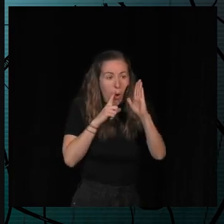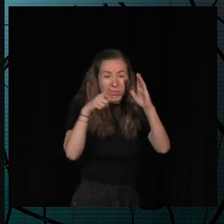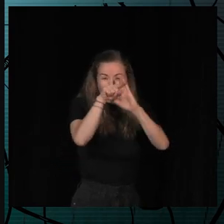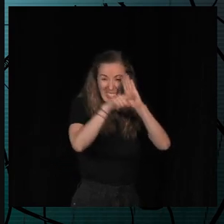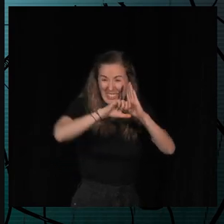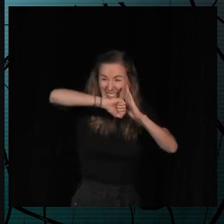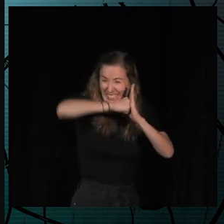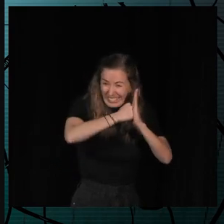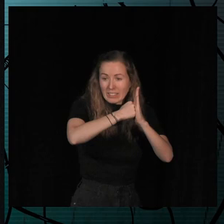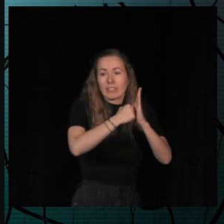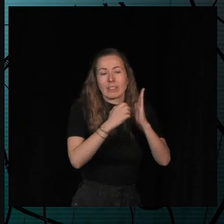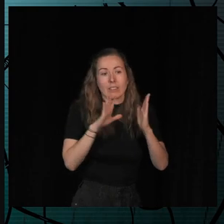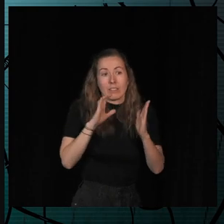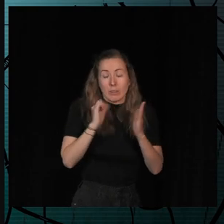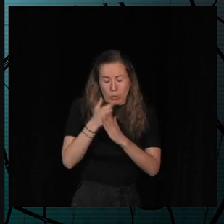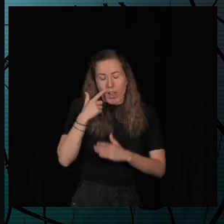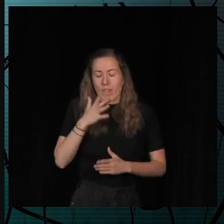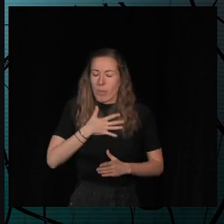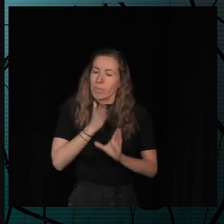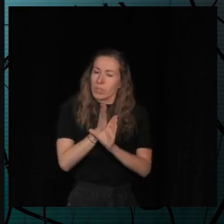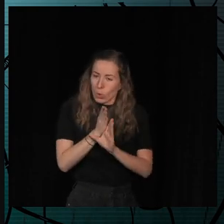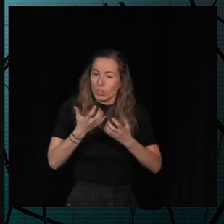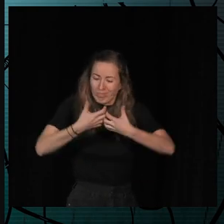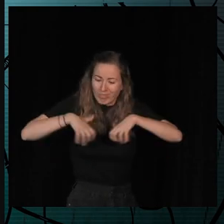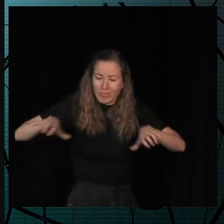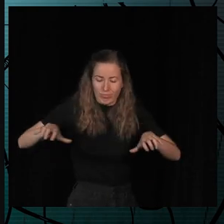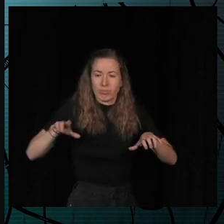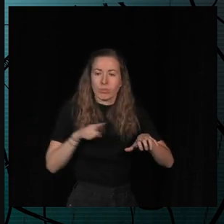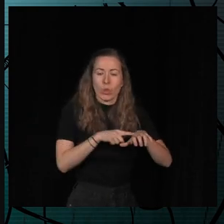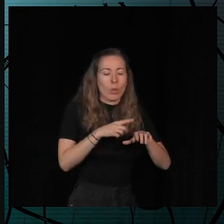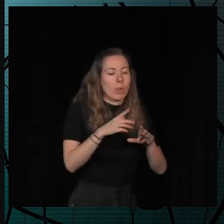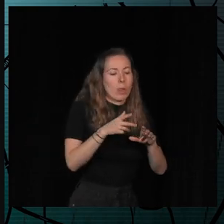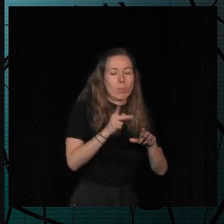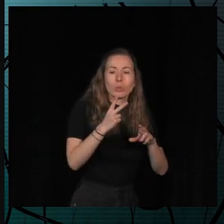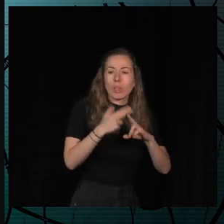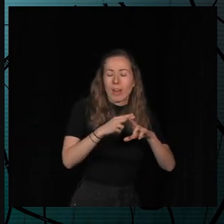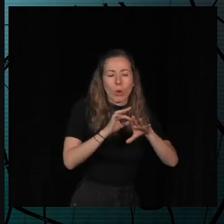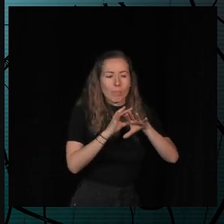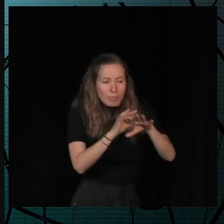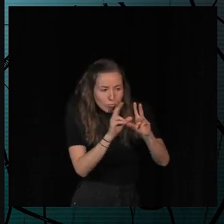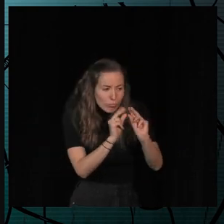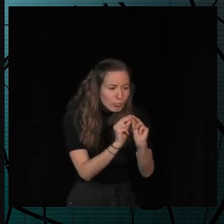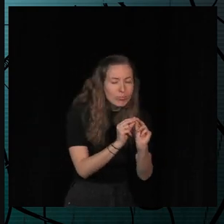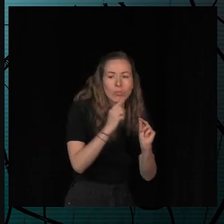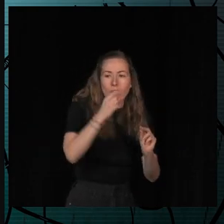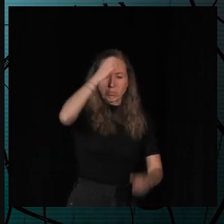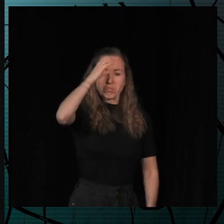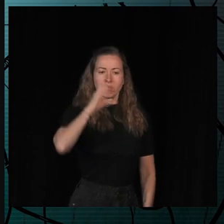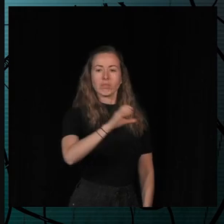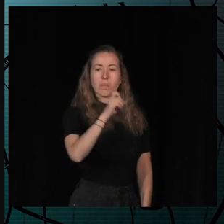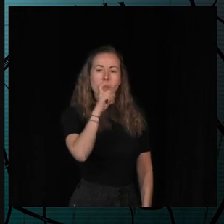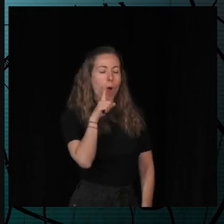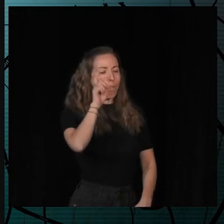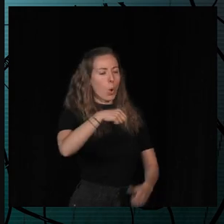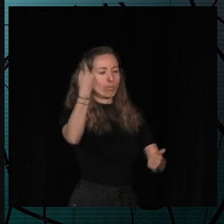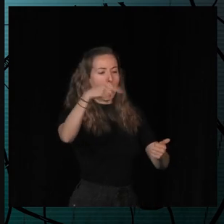psychologie il y a deux manières de travailler il y a ce qu'on appelle la guidance c'est-à-dire une manière d'avoir un message très vertical qui dit aux